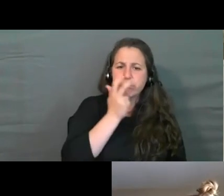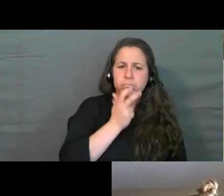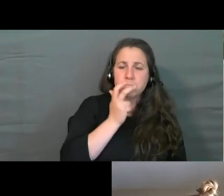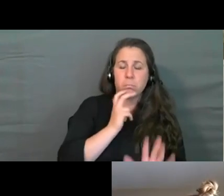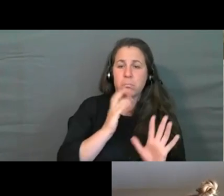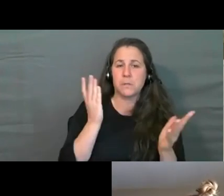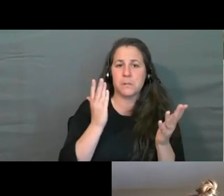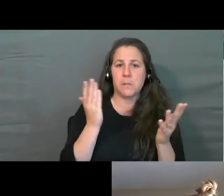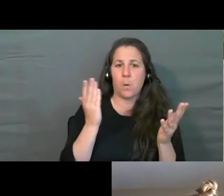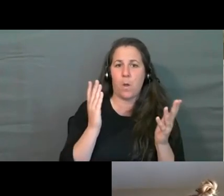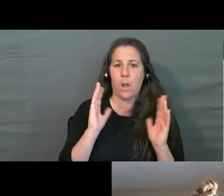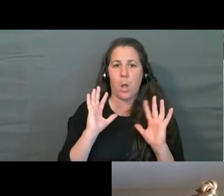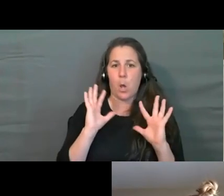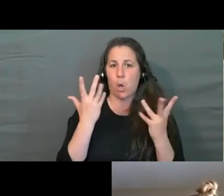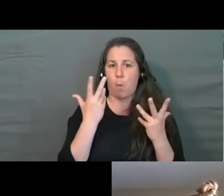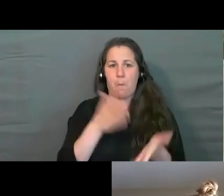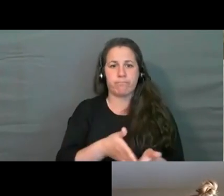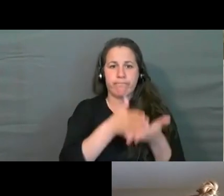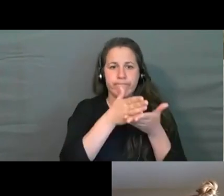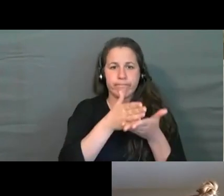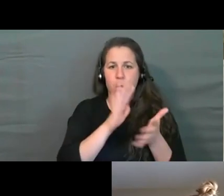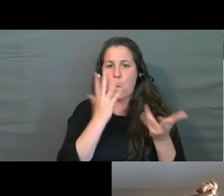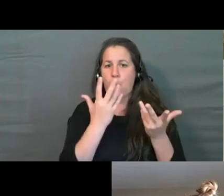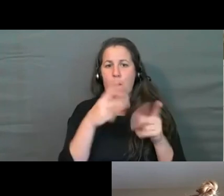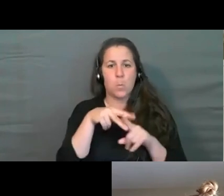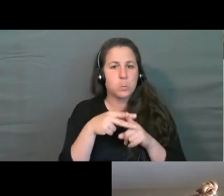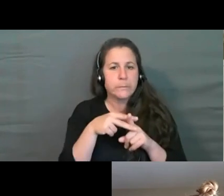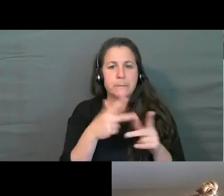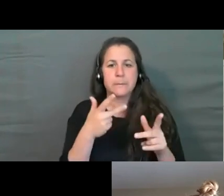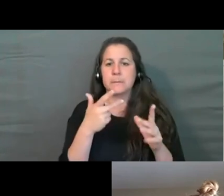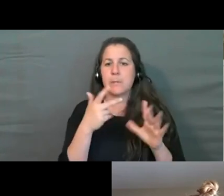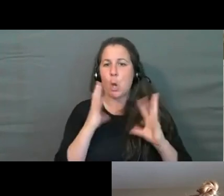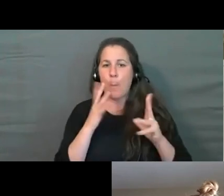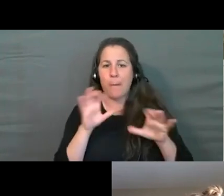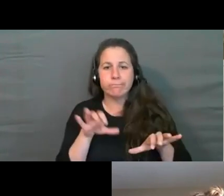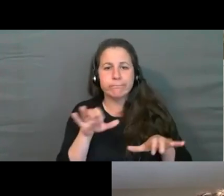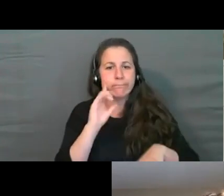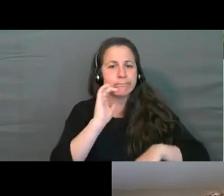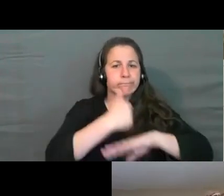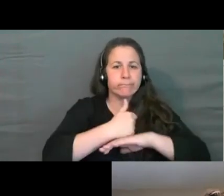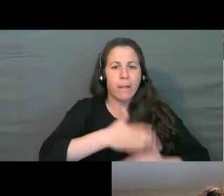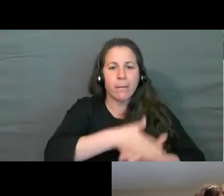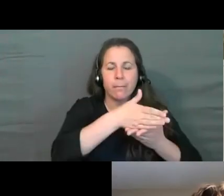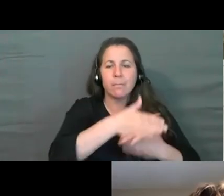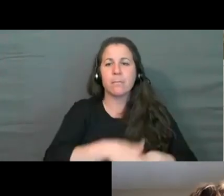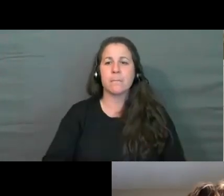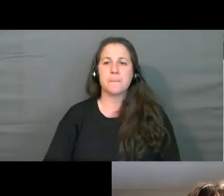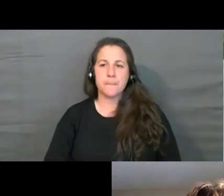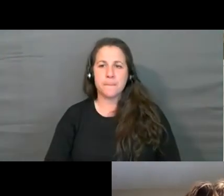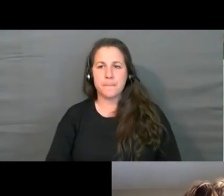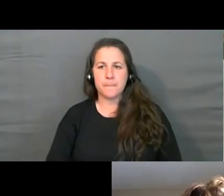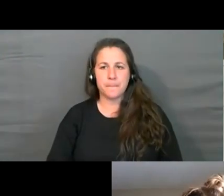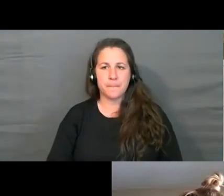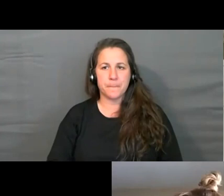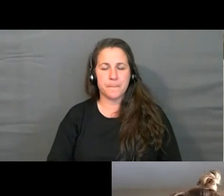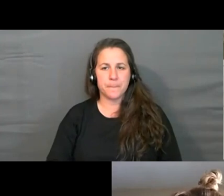quoi, qu'est-ce qui peut être fait là, des outils, des actions de façon très concrète pour que ça soit